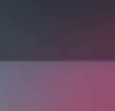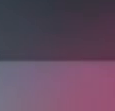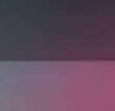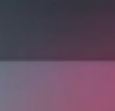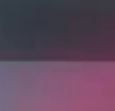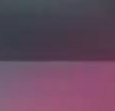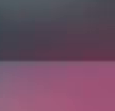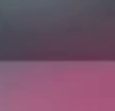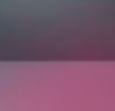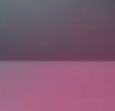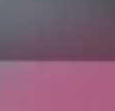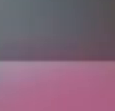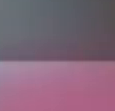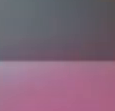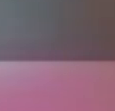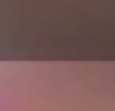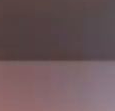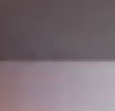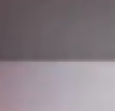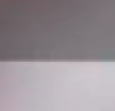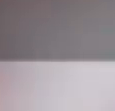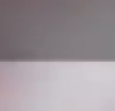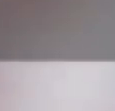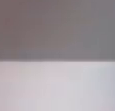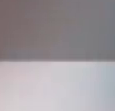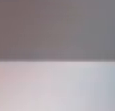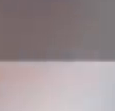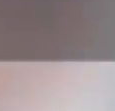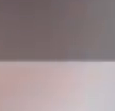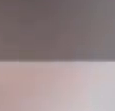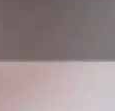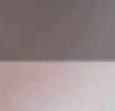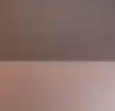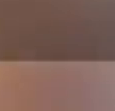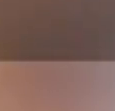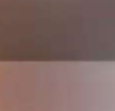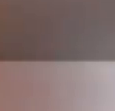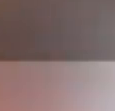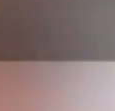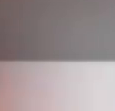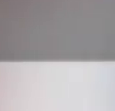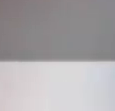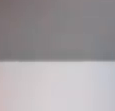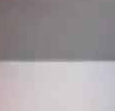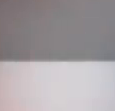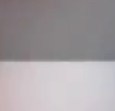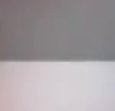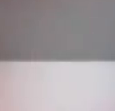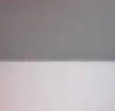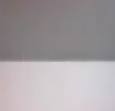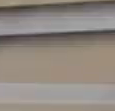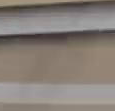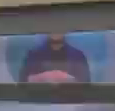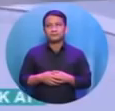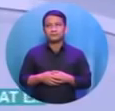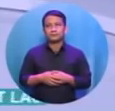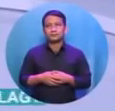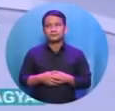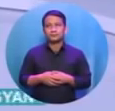Nipis na po. Sirang-sira na po at wala po kami pambili kasi po nag-rent lang po kami.